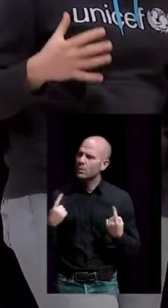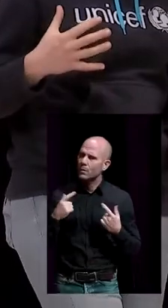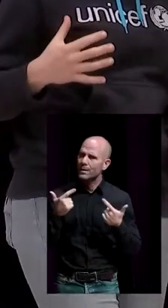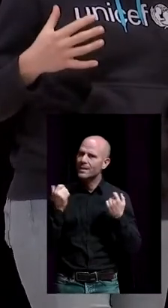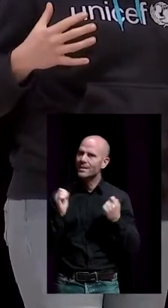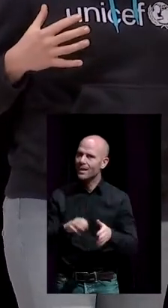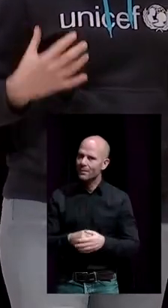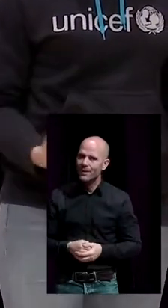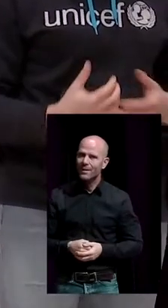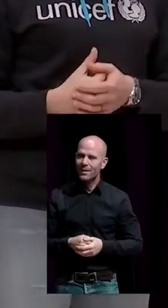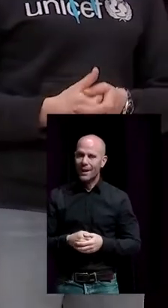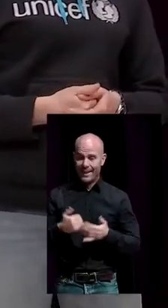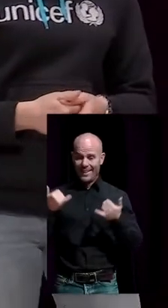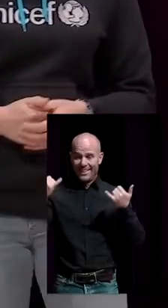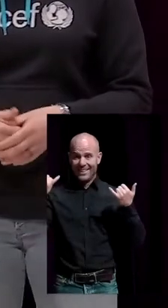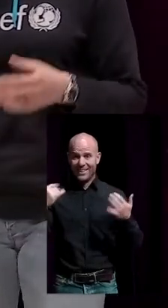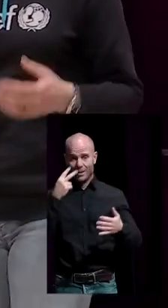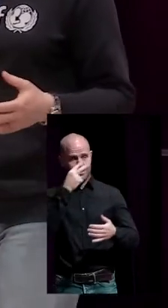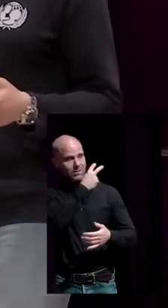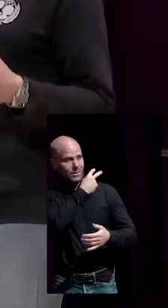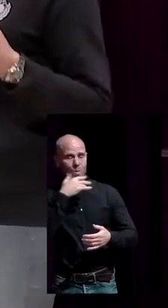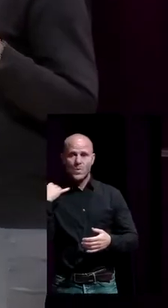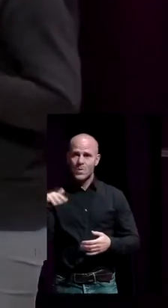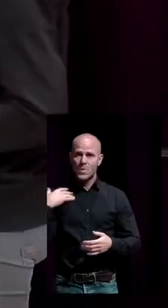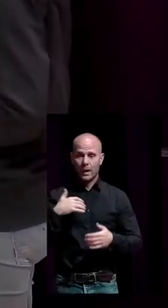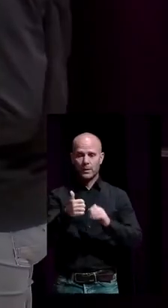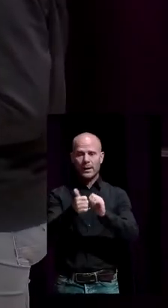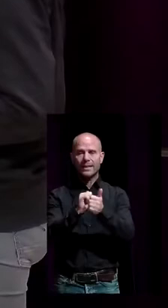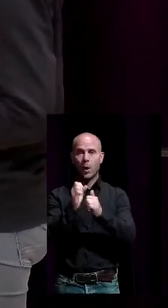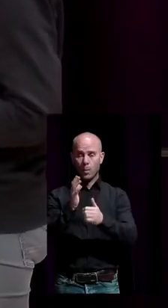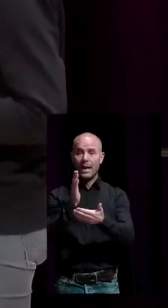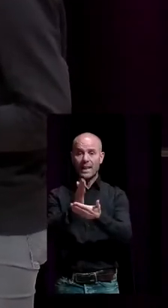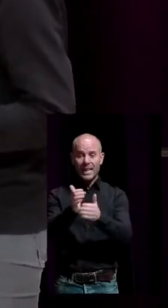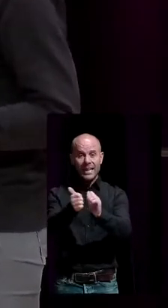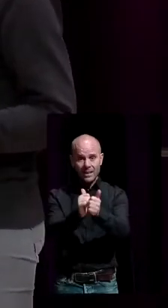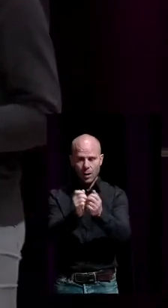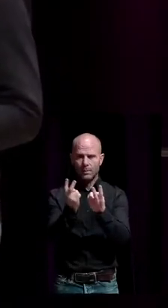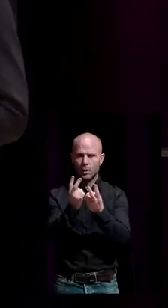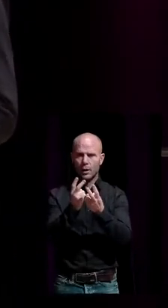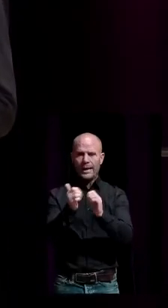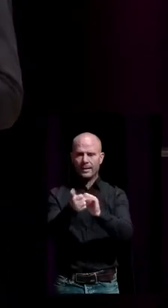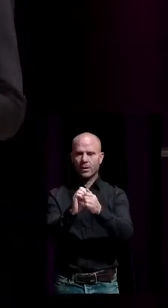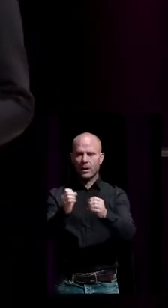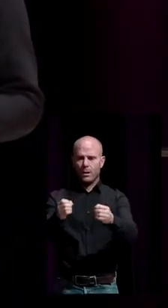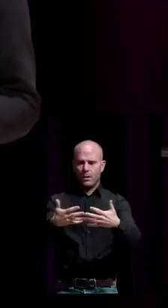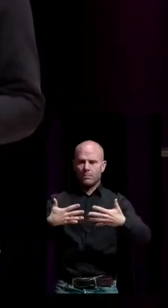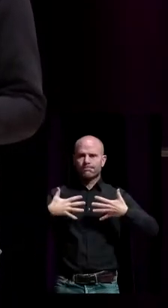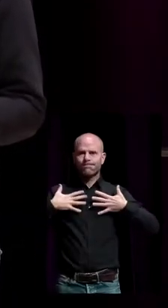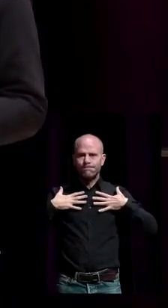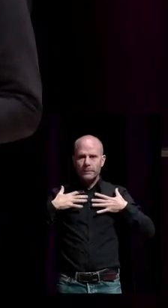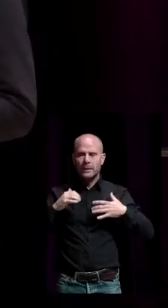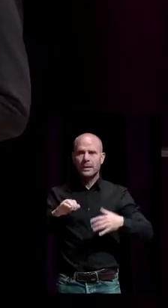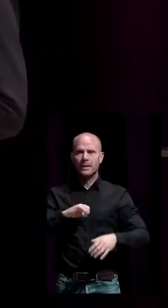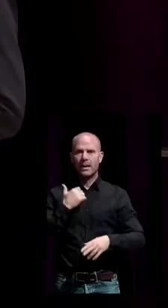tacksam för idag, måste jag säga. Så när idrotten, när det blir rätt, så kan ju idrotten ge en otrolig